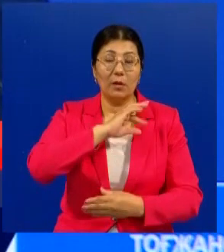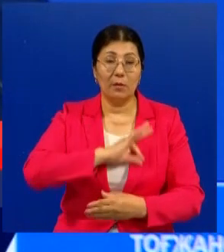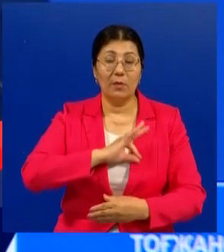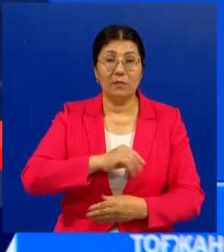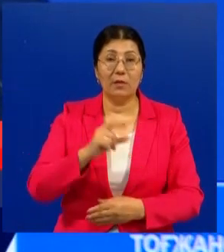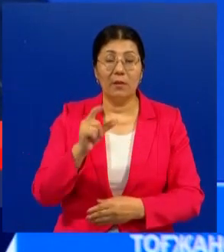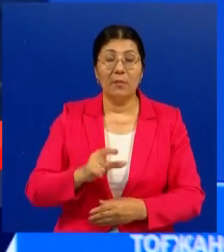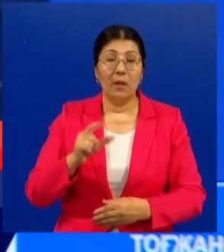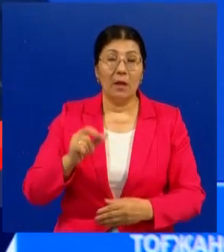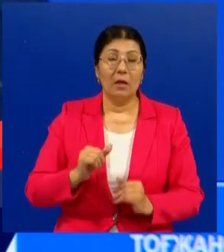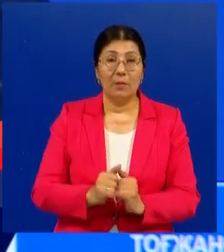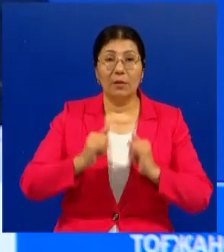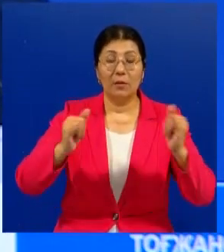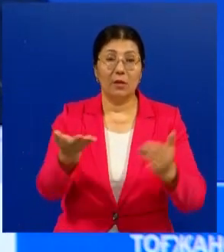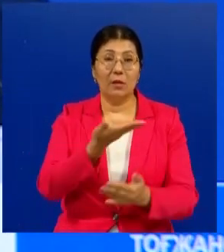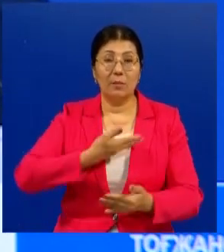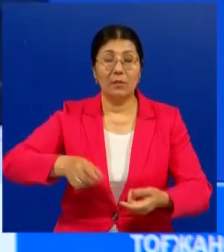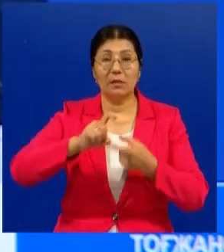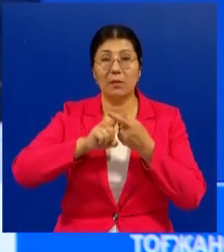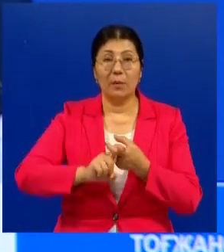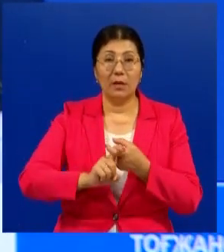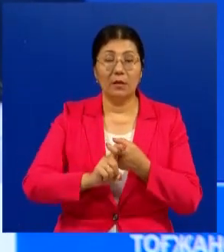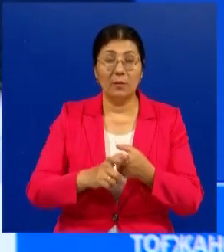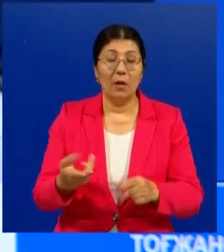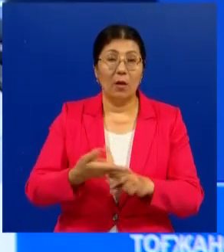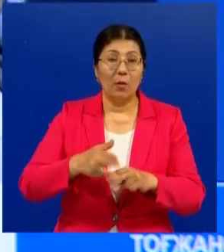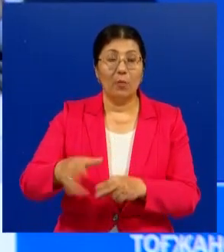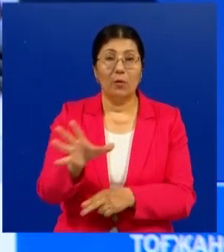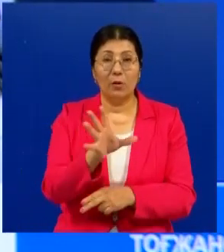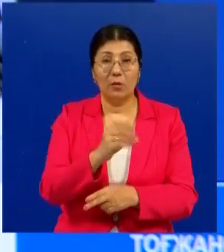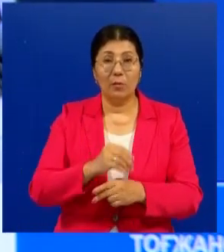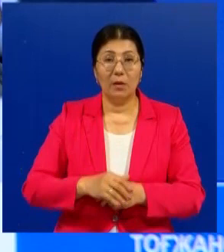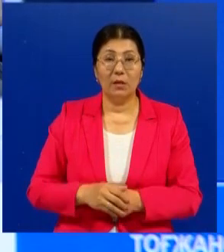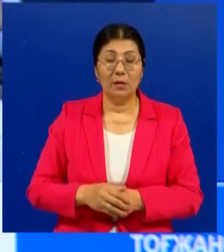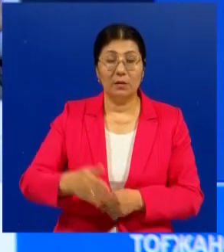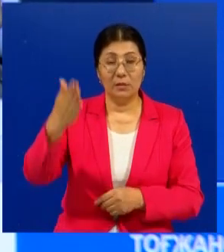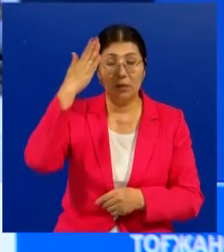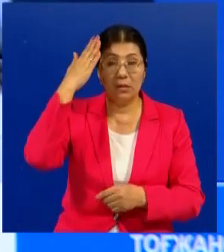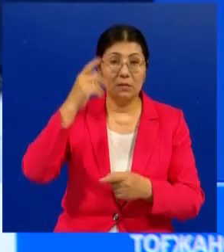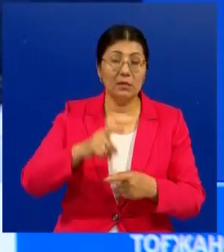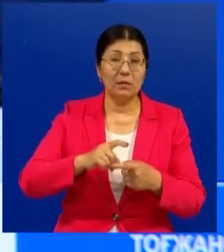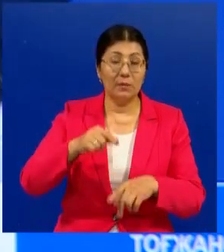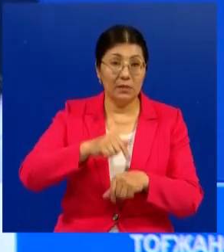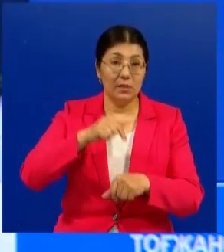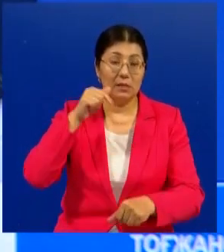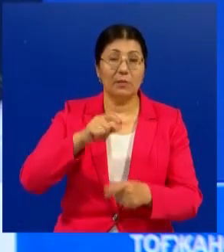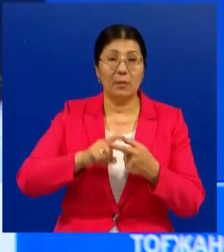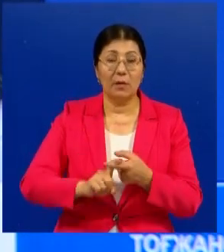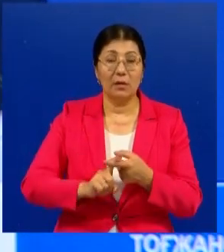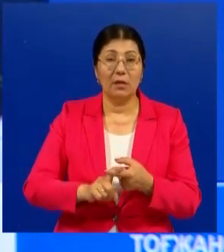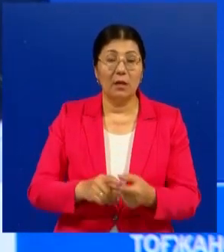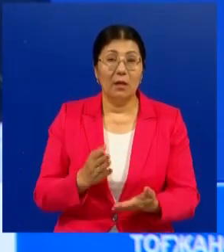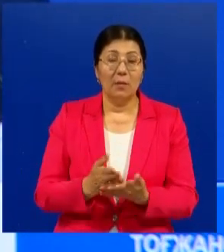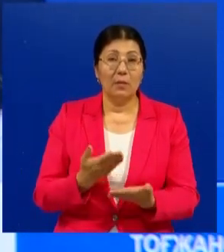азаматты қалыптастыру сөз жоқ, бізге байланысты. Оның бәрі сана сезімге байланысты. Баланың сана сезімін дұрыс